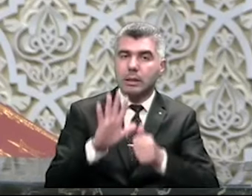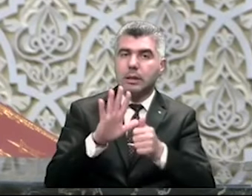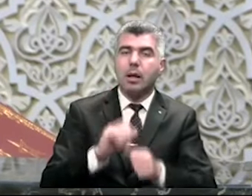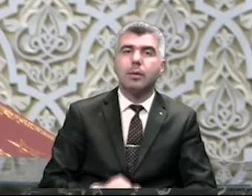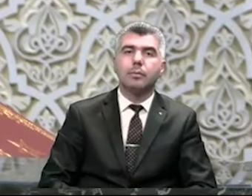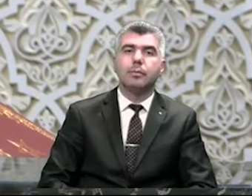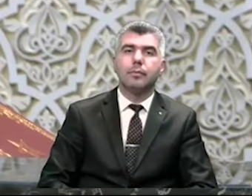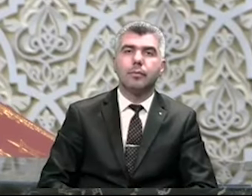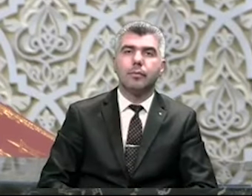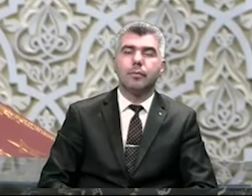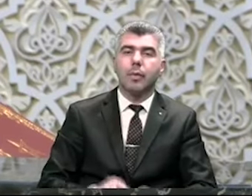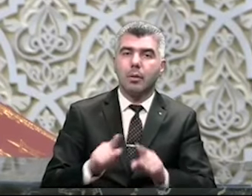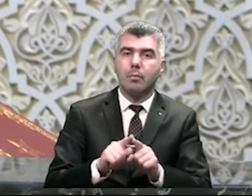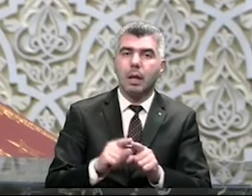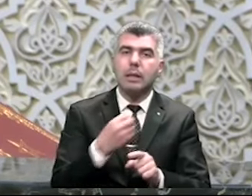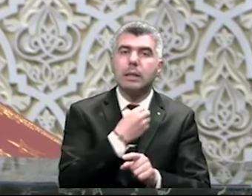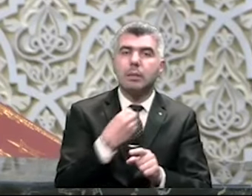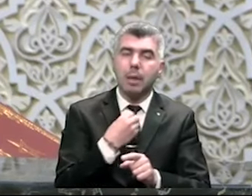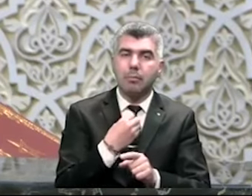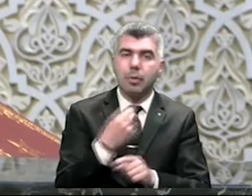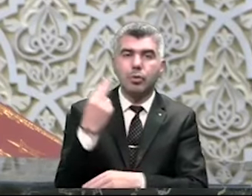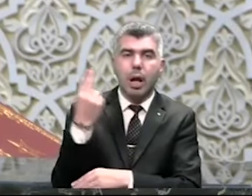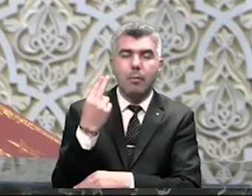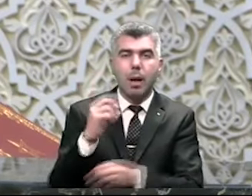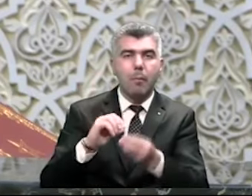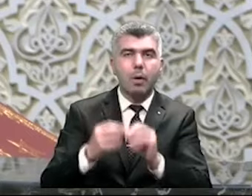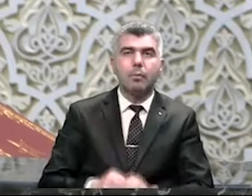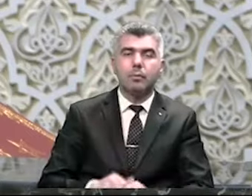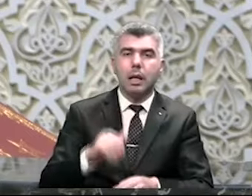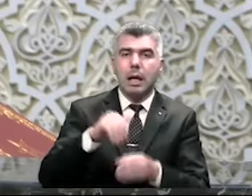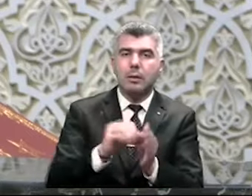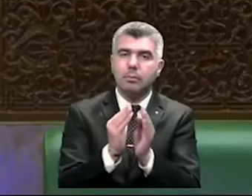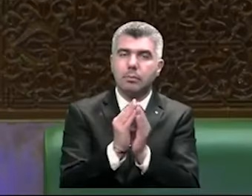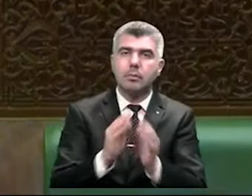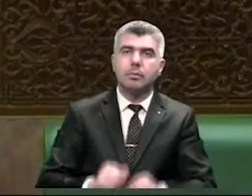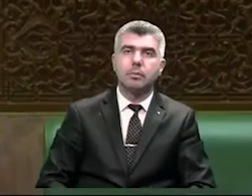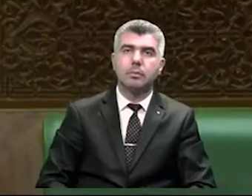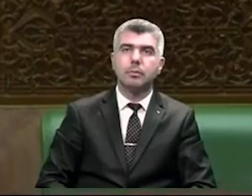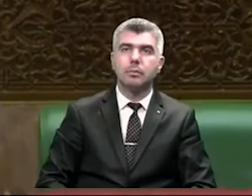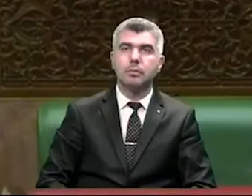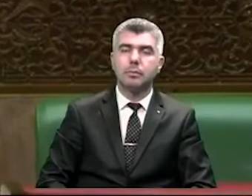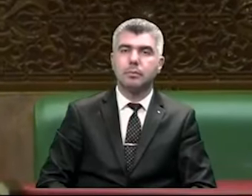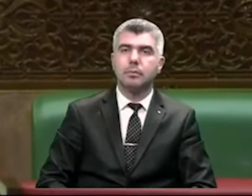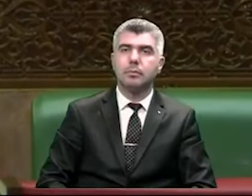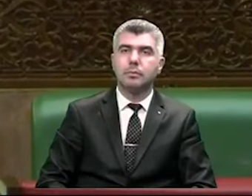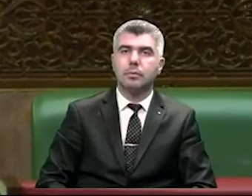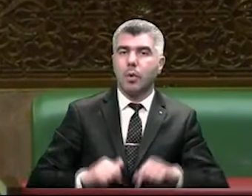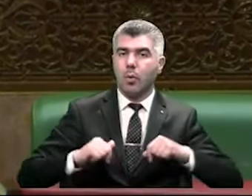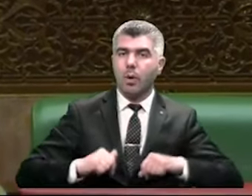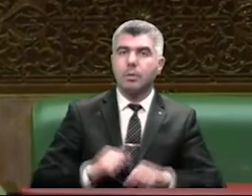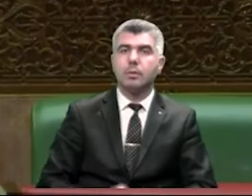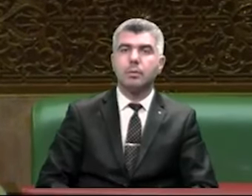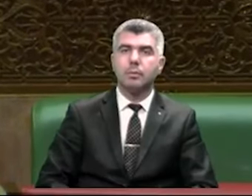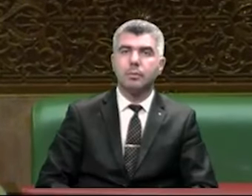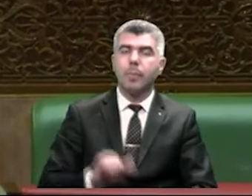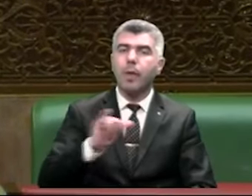موضوعه ازمه كليه الطب والكلمه لحد الساده المستشارين مجموعه العداله الاجتماعيه لب السؤال سي بفقيه تفضلوا سيد الوزير المحترم